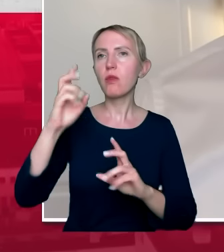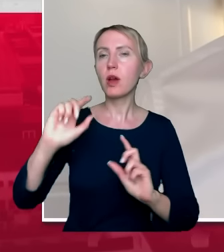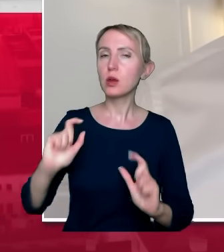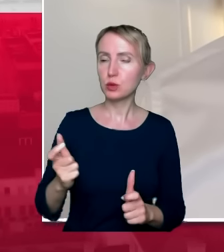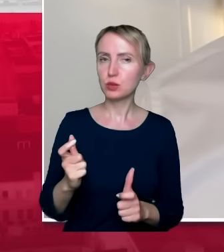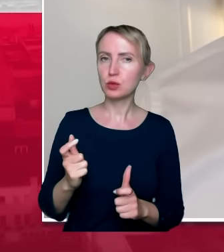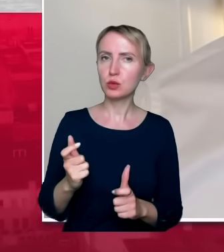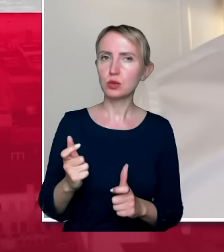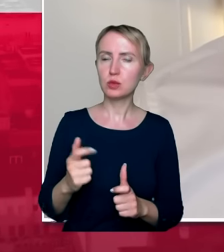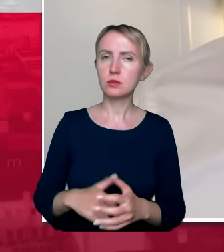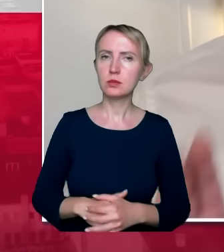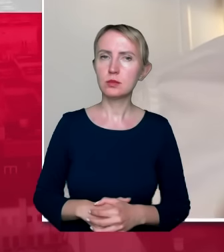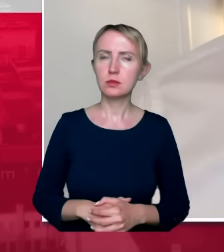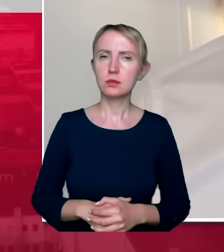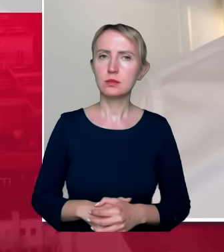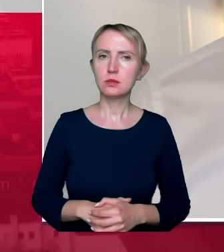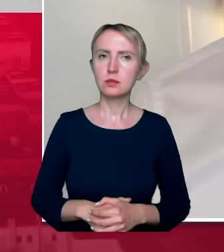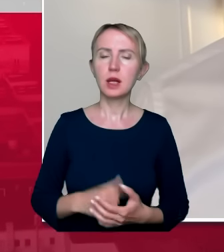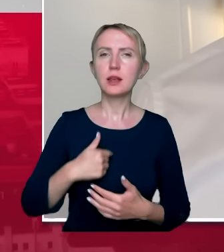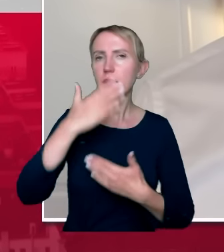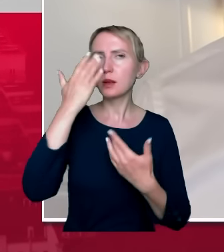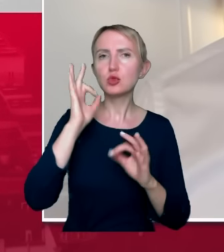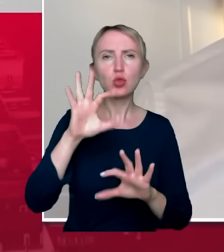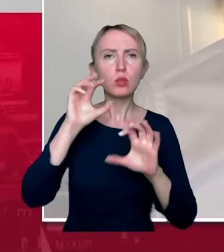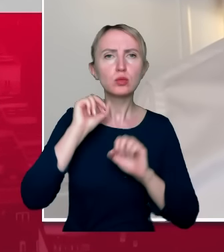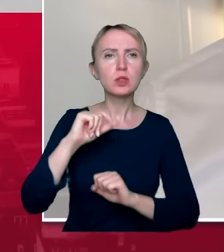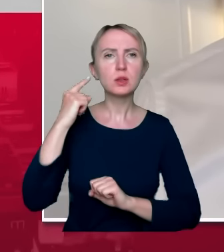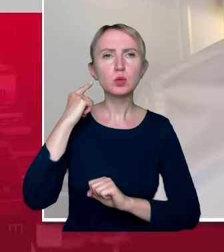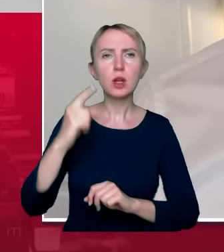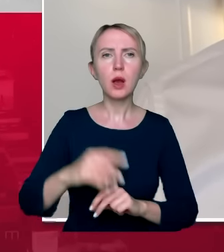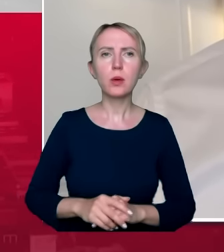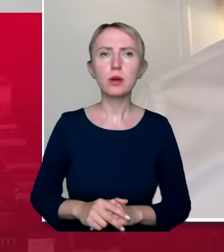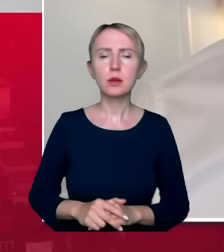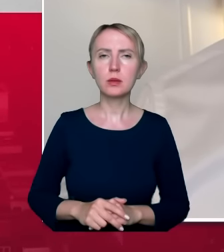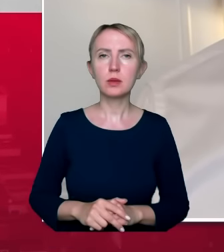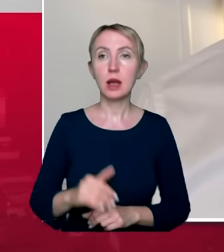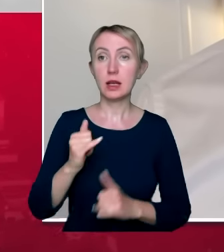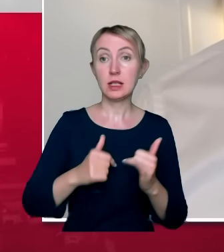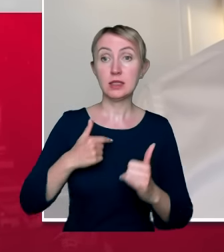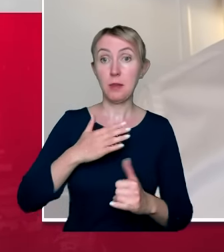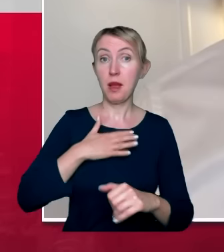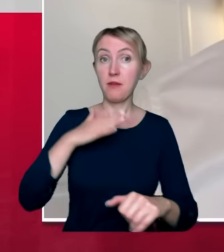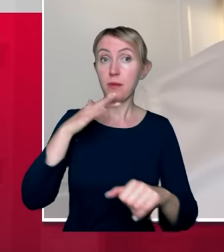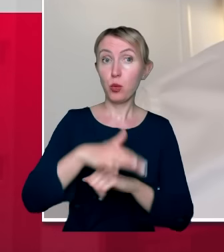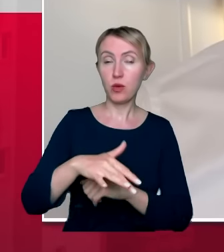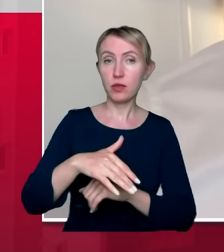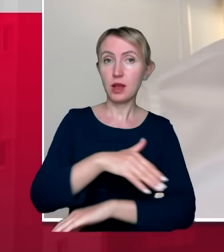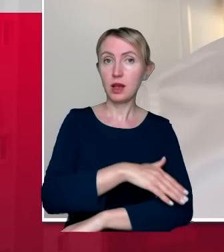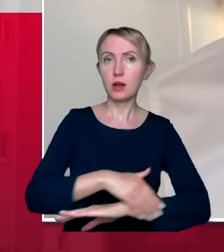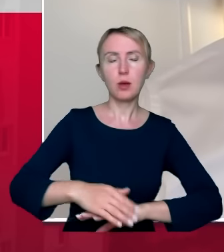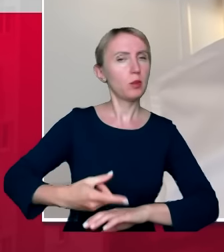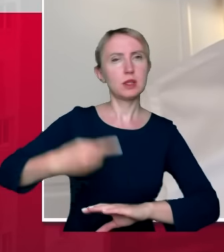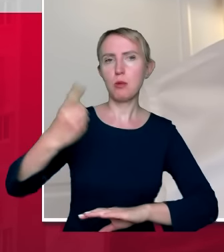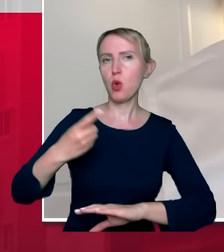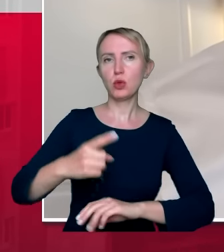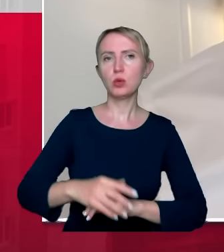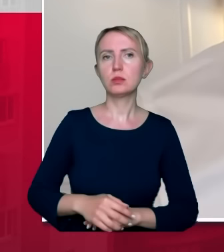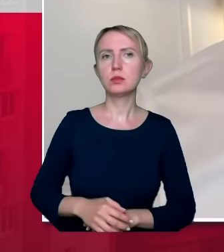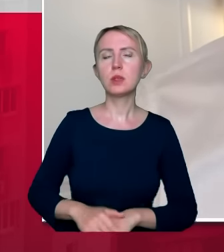tutaj nie wiem, czy dobrze to słyszałem, ale ja, jeżeli miałbym wpływ na pogranicze, zabroniłbym